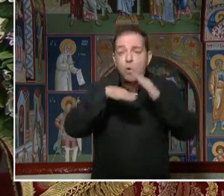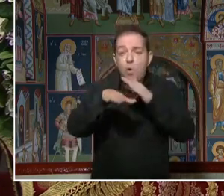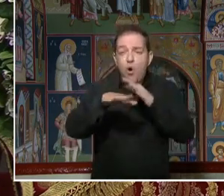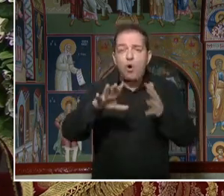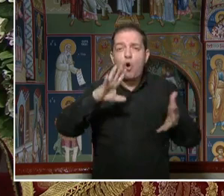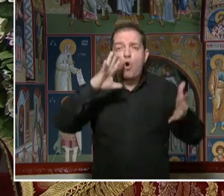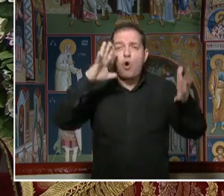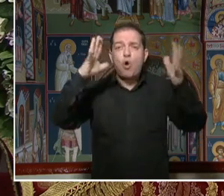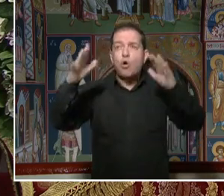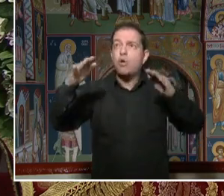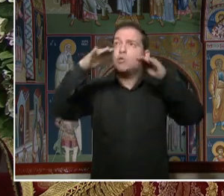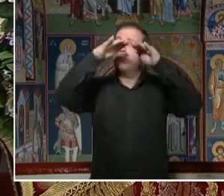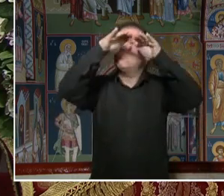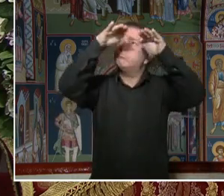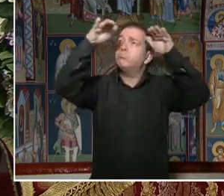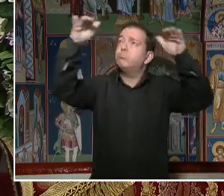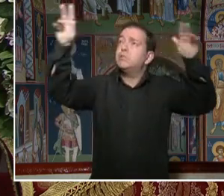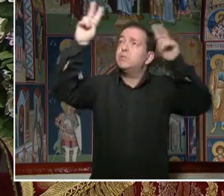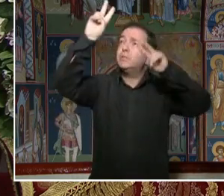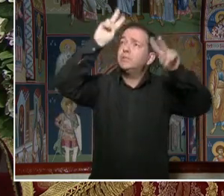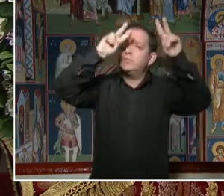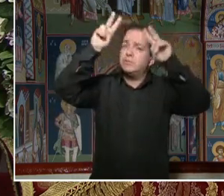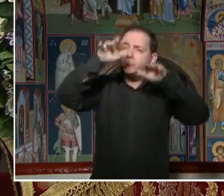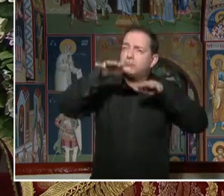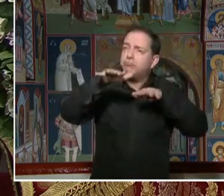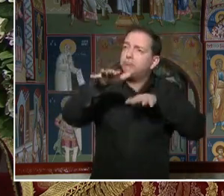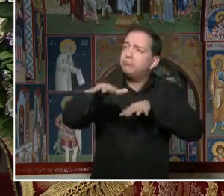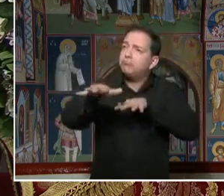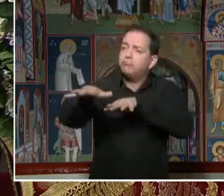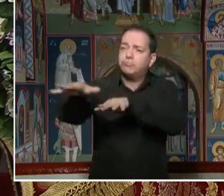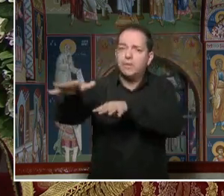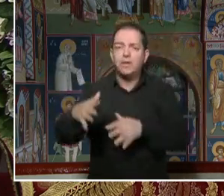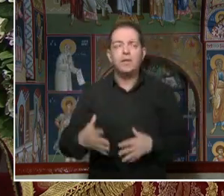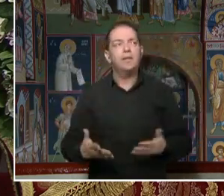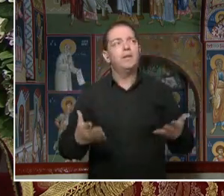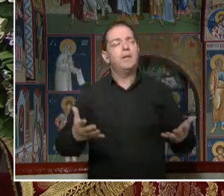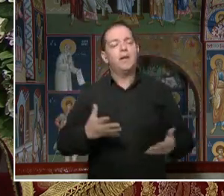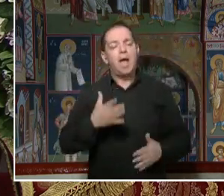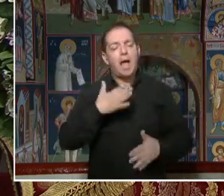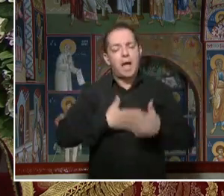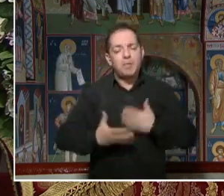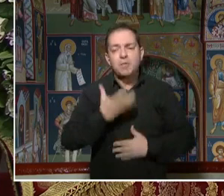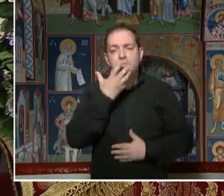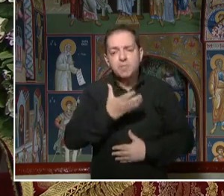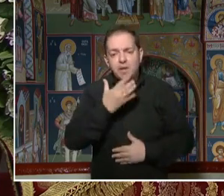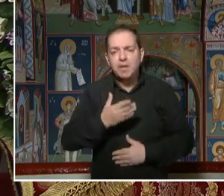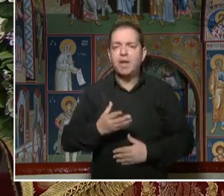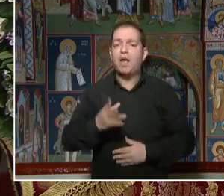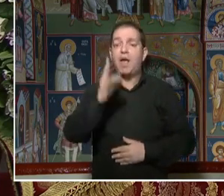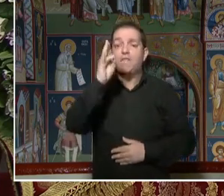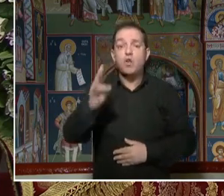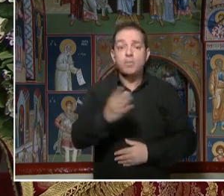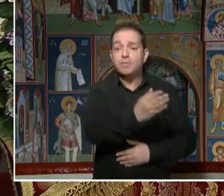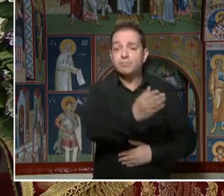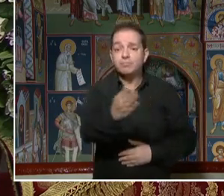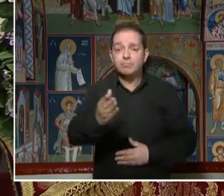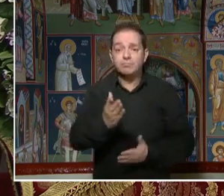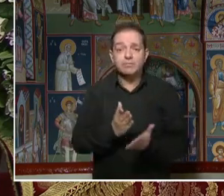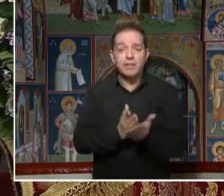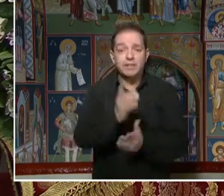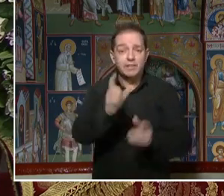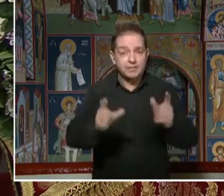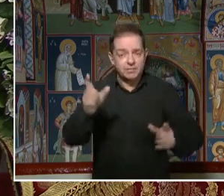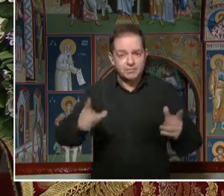πλατητέρα νεφέλης. Αγαπητοί πατέρες και ευλογημένοι χριστιανοί, με τη χάρη του Θεού